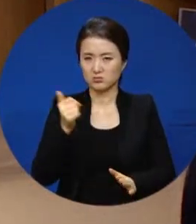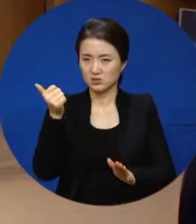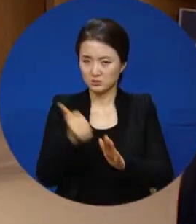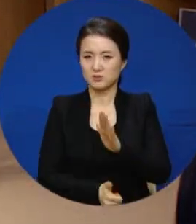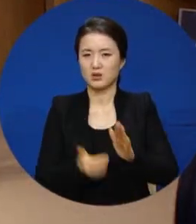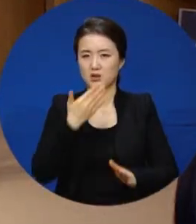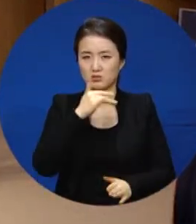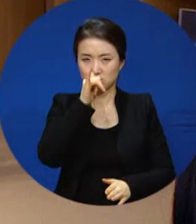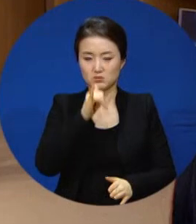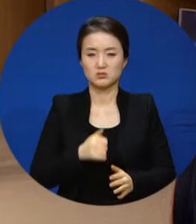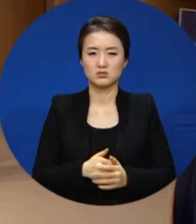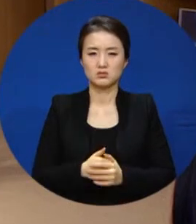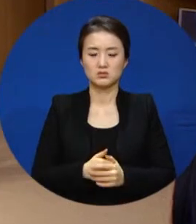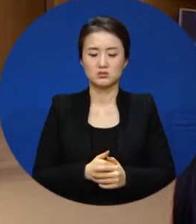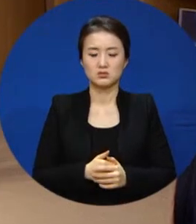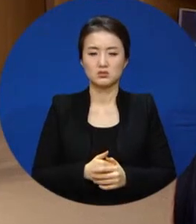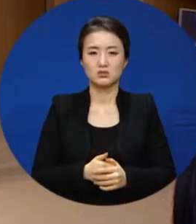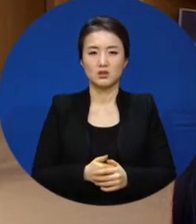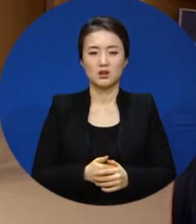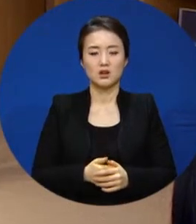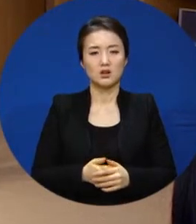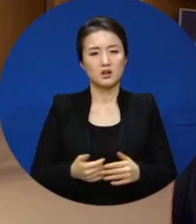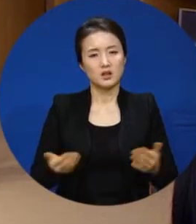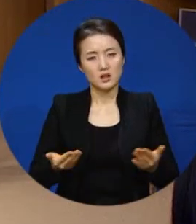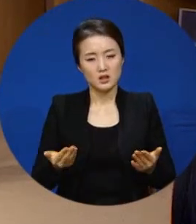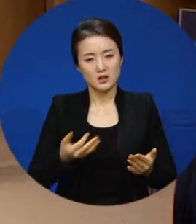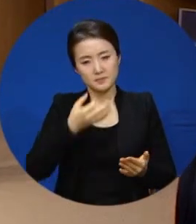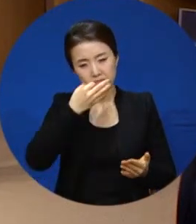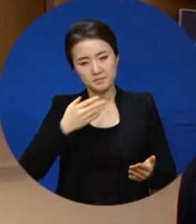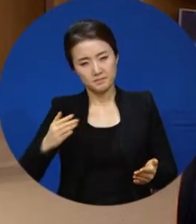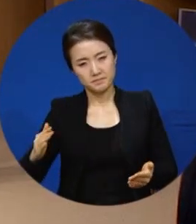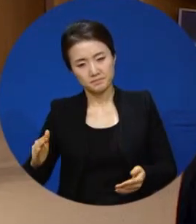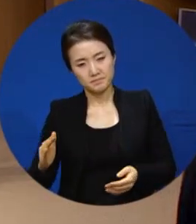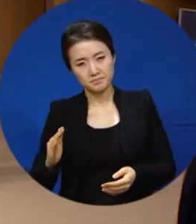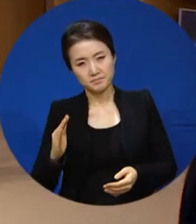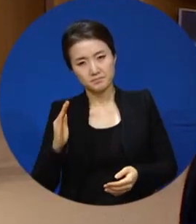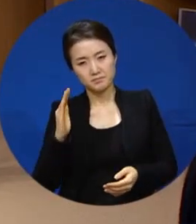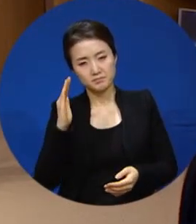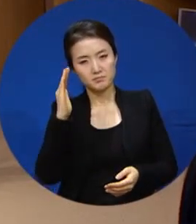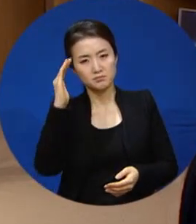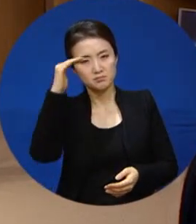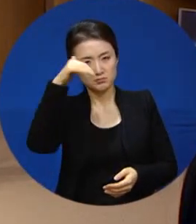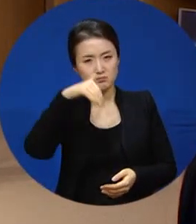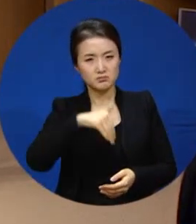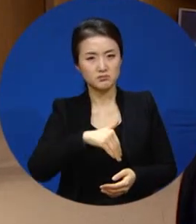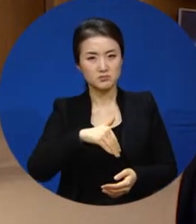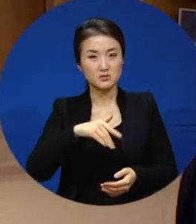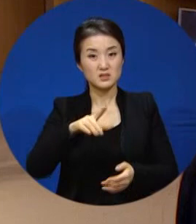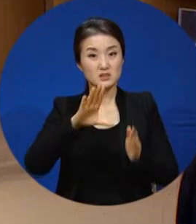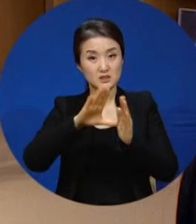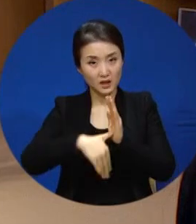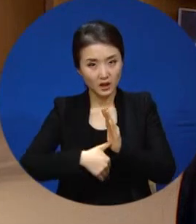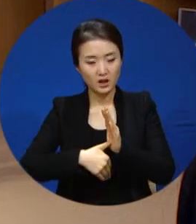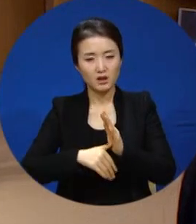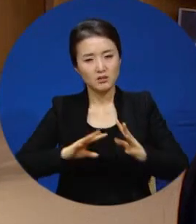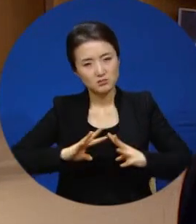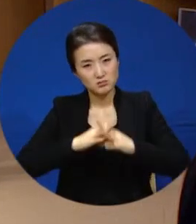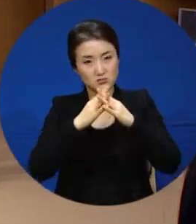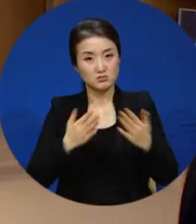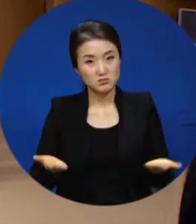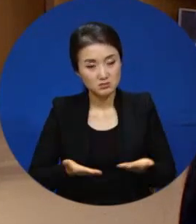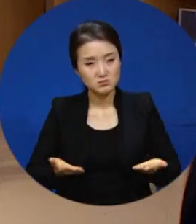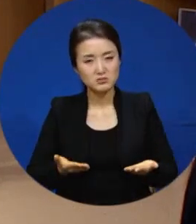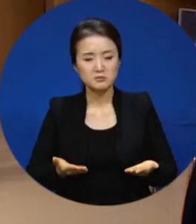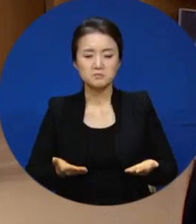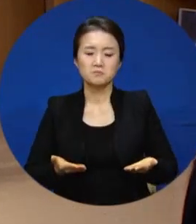빵도 도 하면 어때요 근데 그렇게 올라갔던 사람들은 막노동 한다는 그 자체를 삶의 바닥으로 인식을 하기 때문에 그걸 못하는